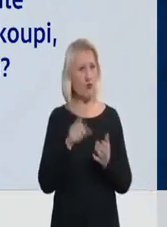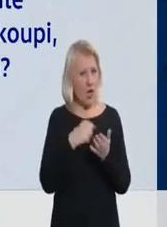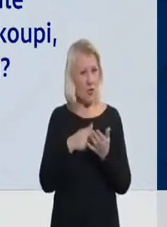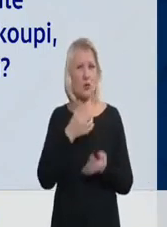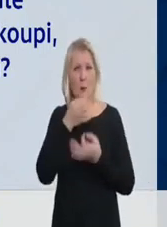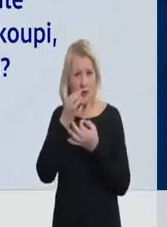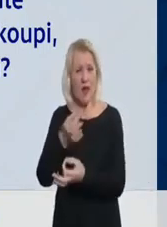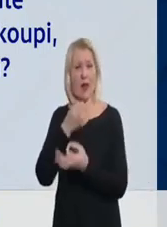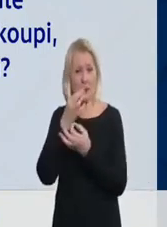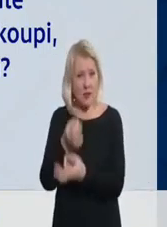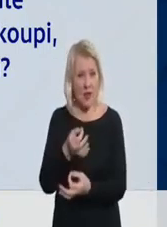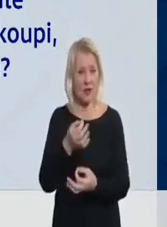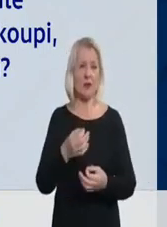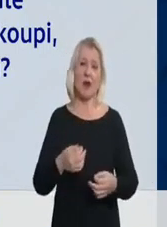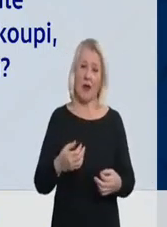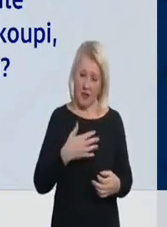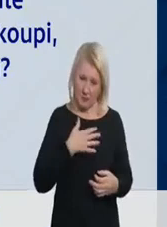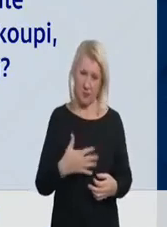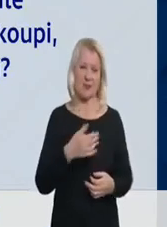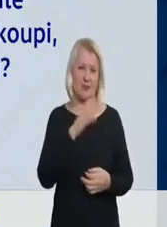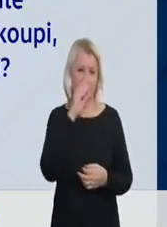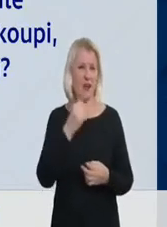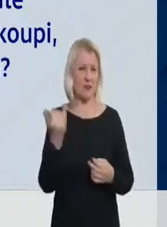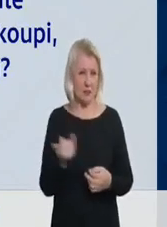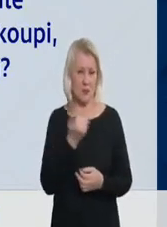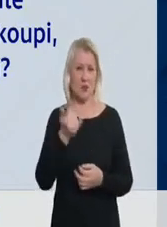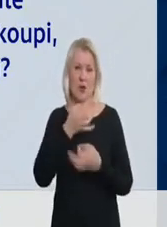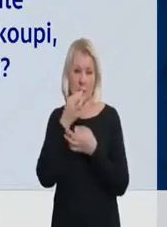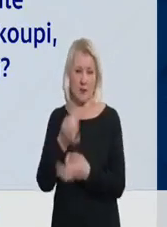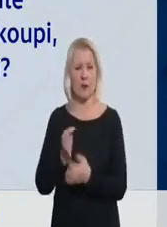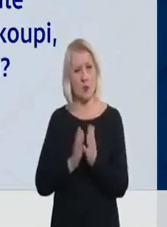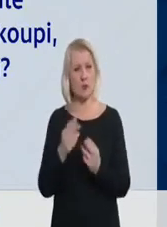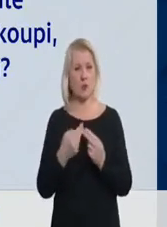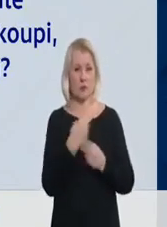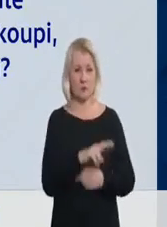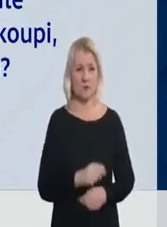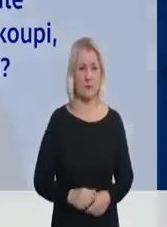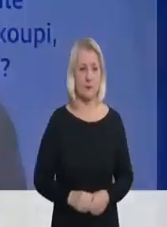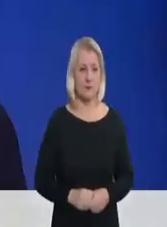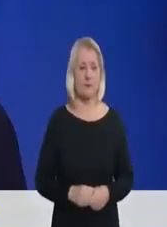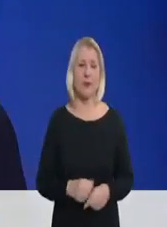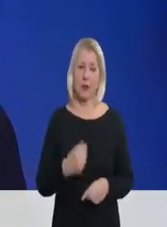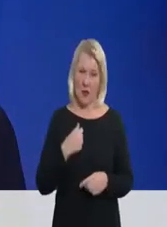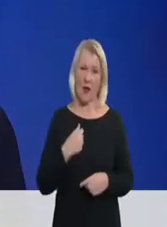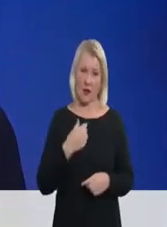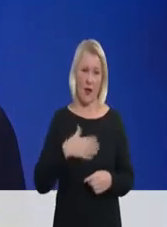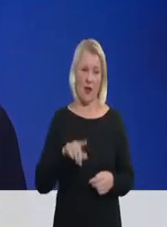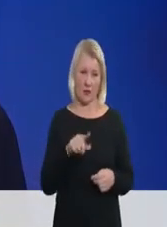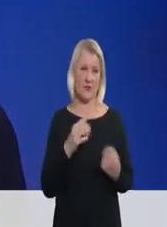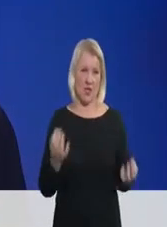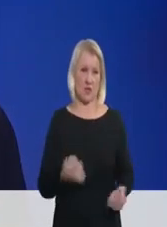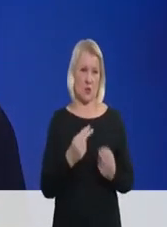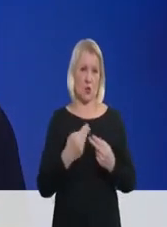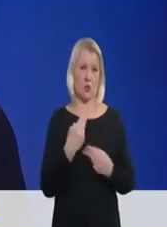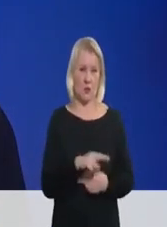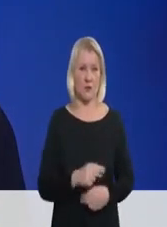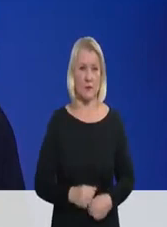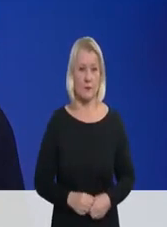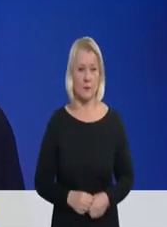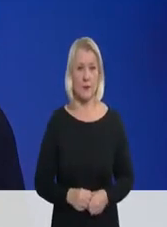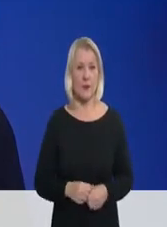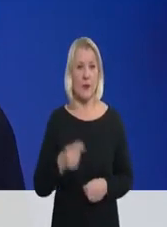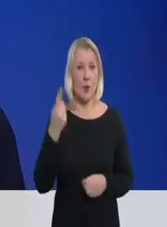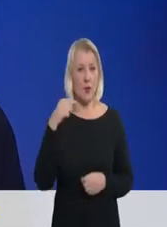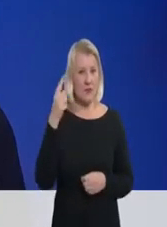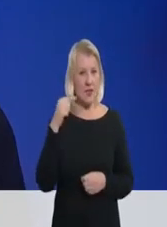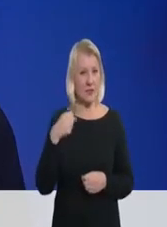Přesto se na ní diváci stále ptají, tak vás prosím o odpověď. Já velmi ráda tady na tuto otázku odpovím. Na univerzitě,